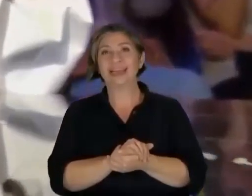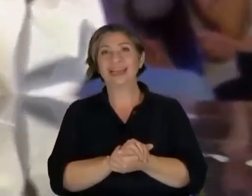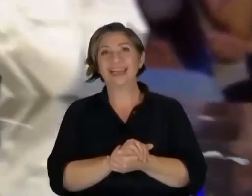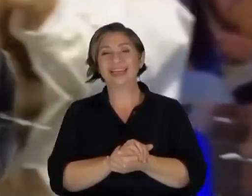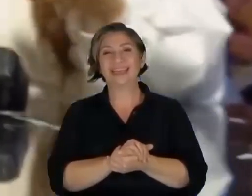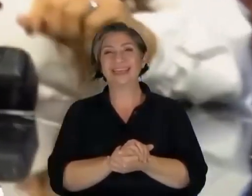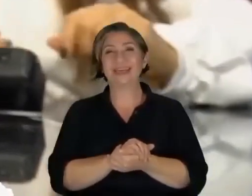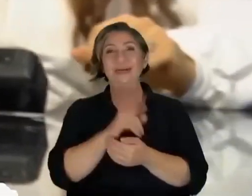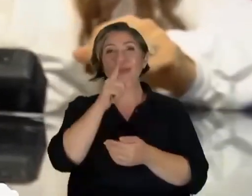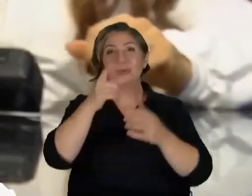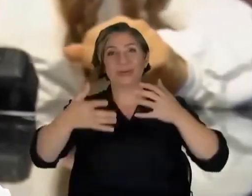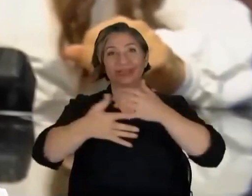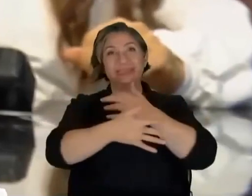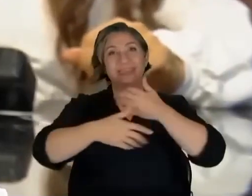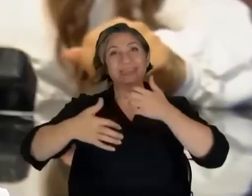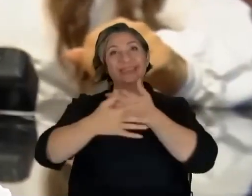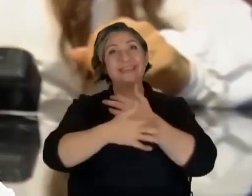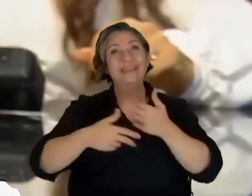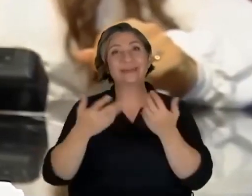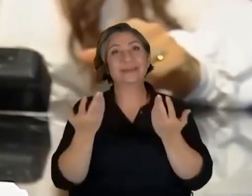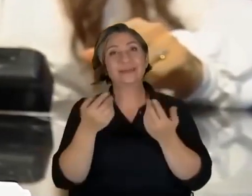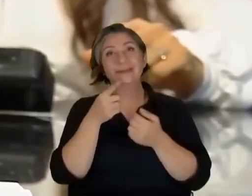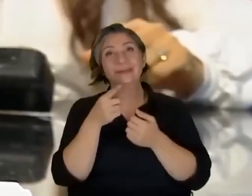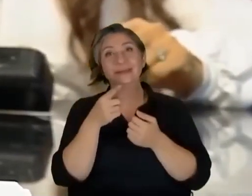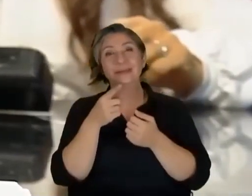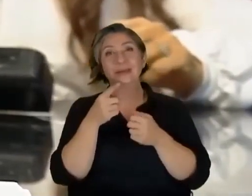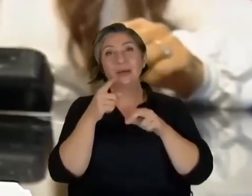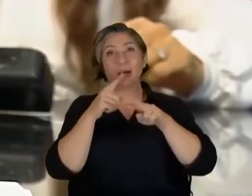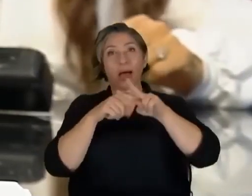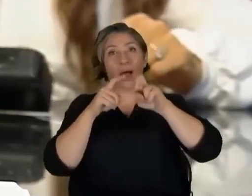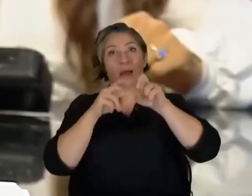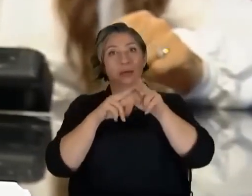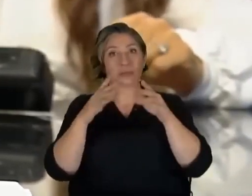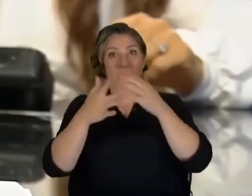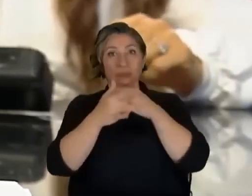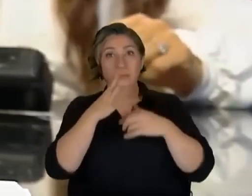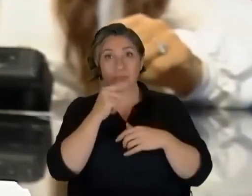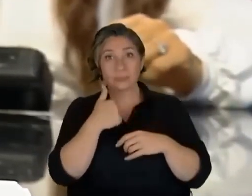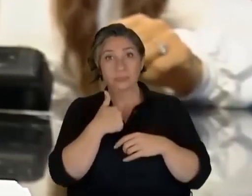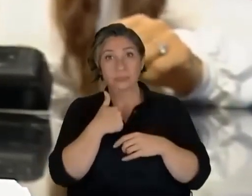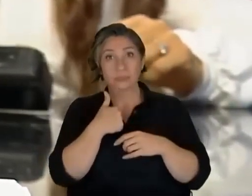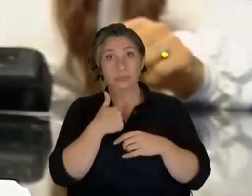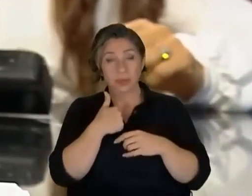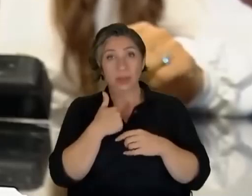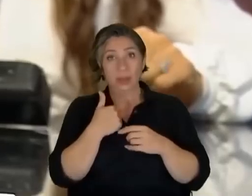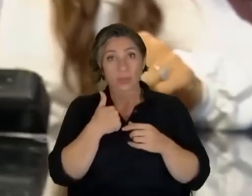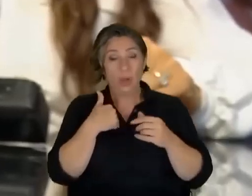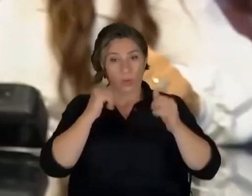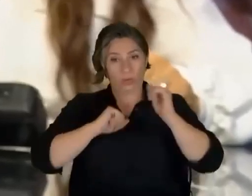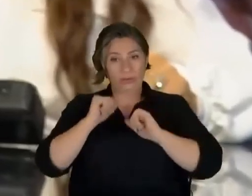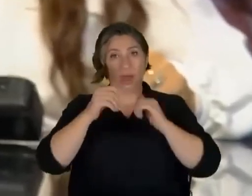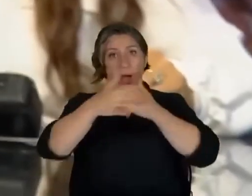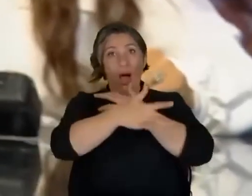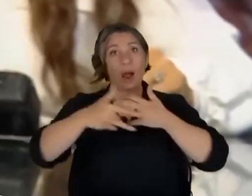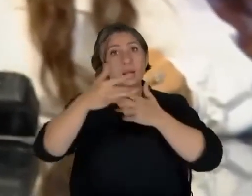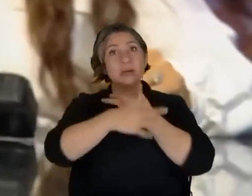İşte. No. Ne oldu? Bu neydi? Bu niye oldu bu? Arp çalıyorum ben. Hakikaten çalıyor musun? Evet, konservatuvar mezunuyum